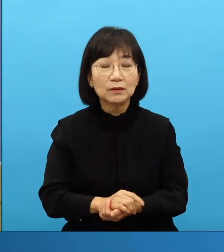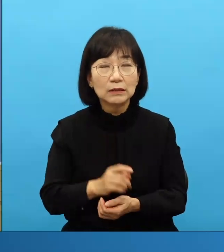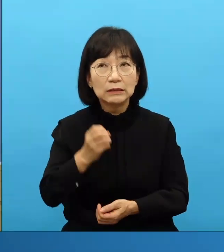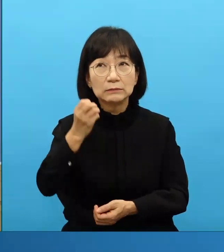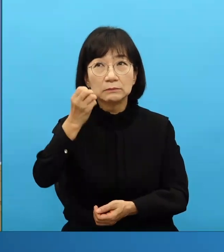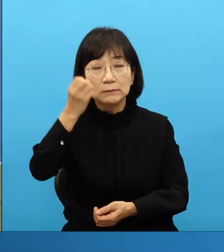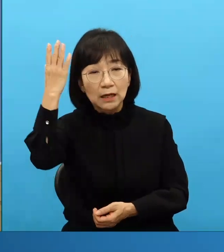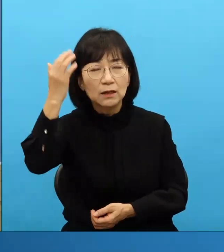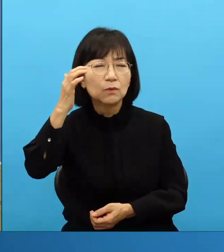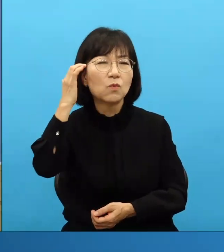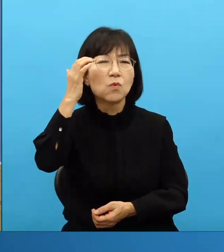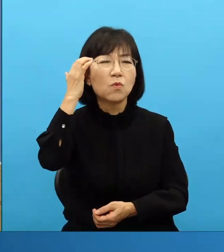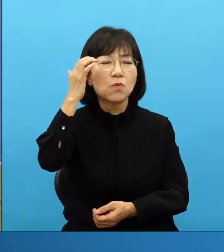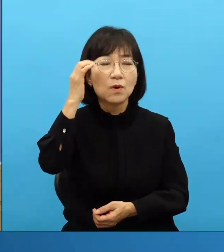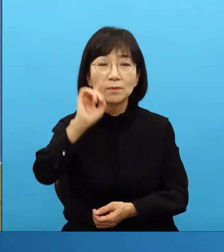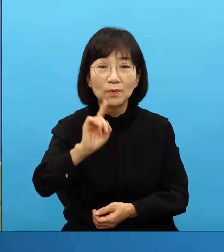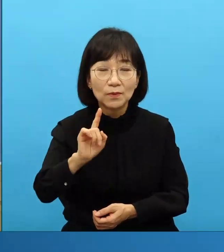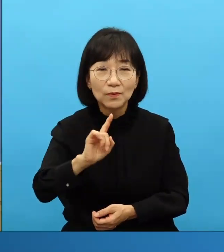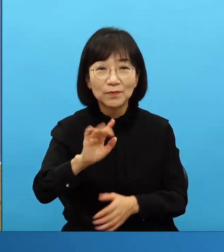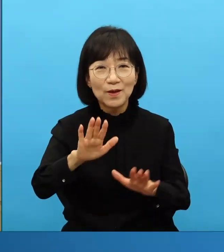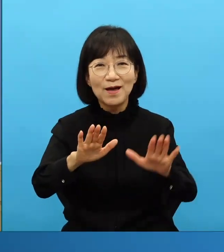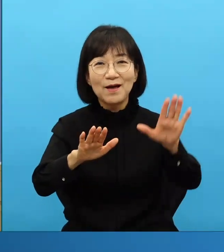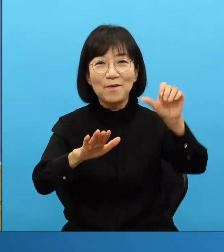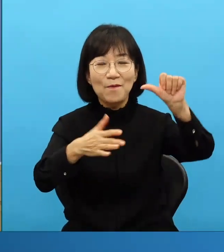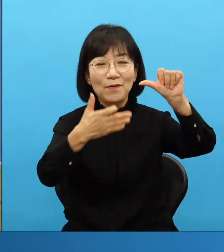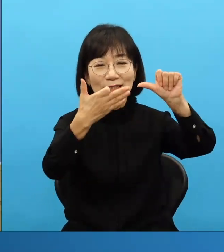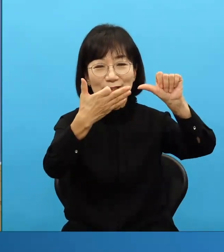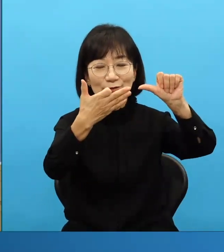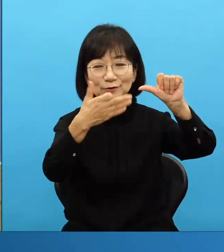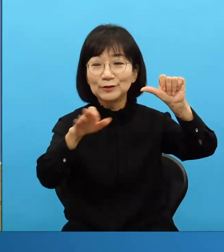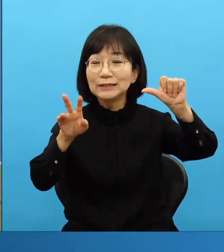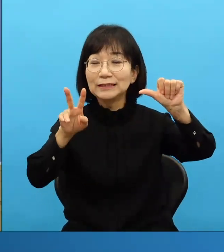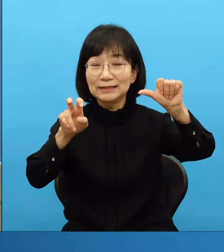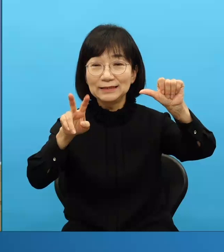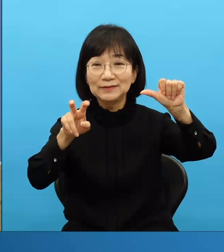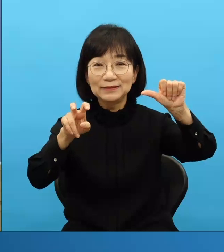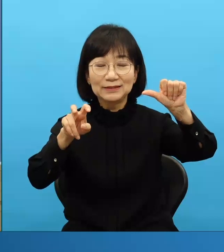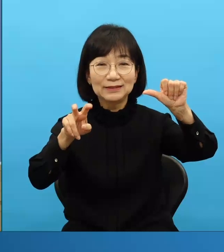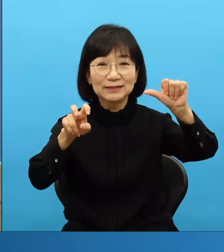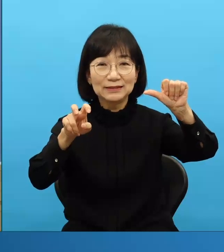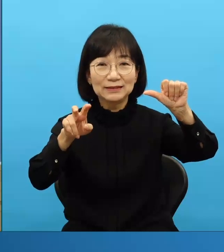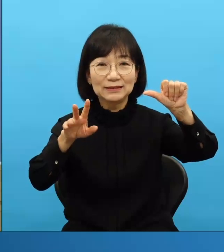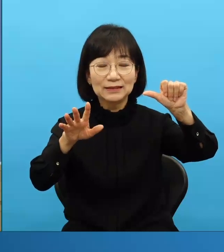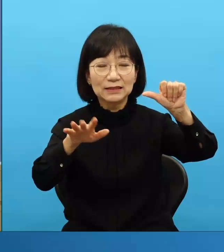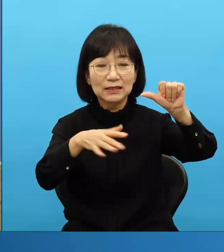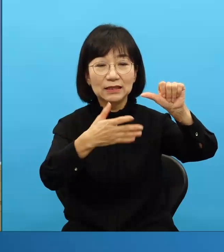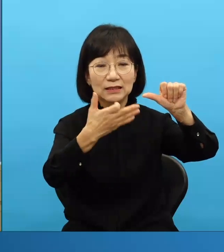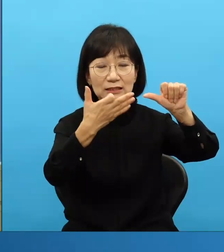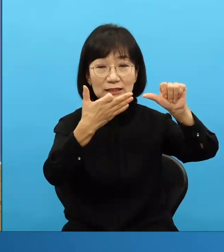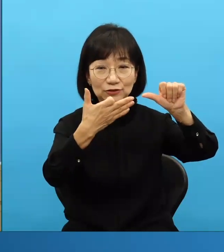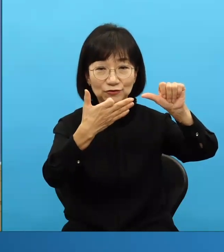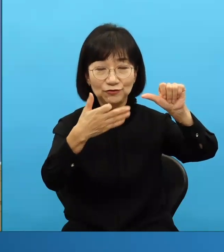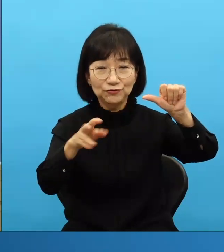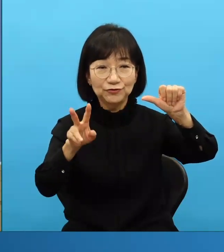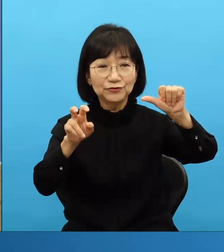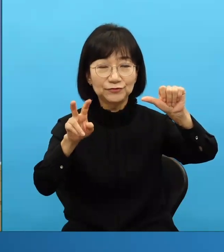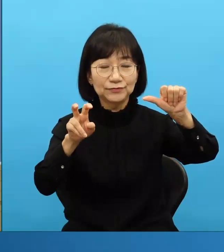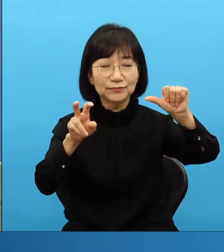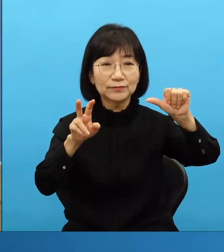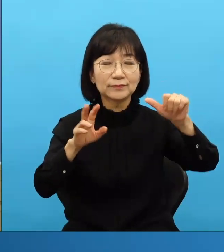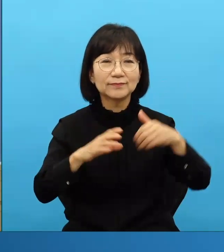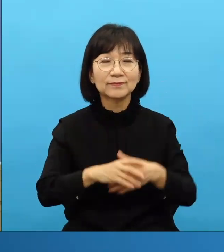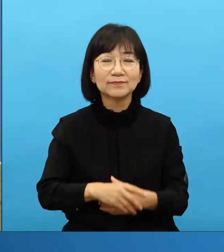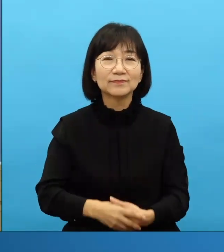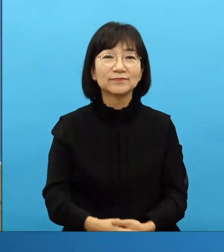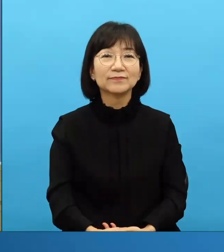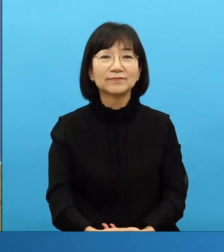You can't lose hold of this. 오늘 본문 19절에서 22절의 말씀을 나누도록 하겠습니다. We're going to see this in verse 19 to 22. 첫째